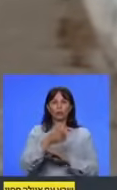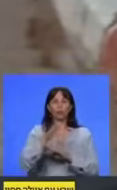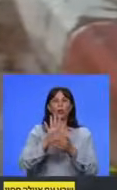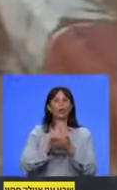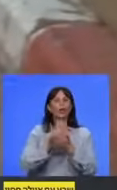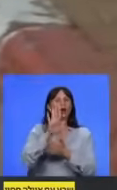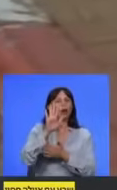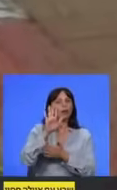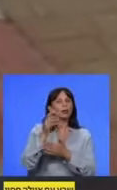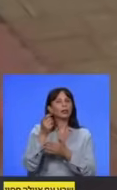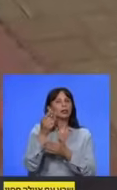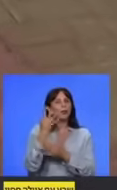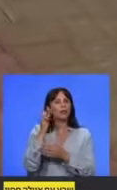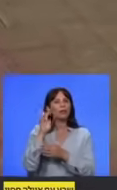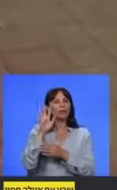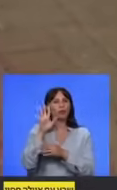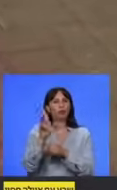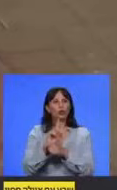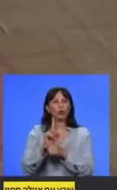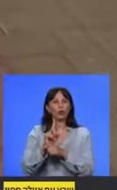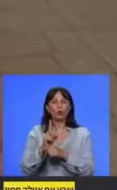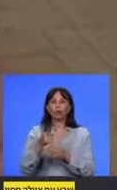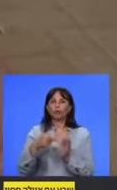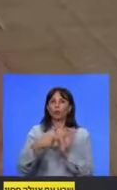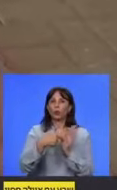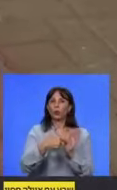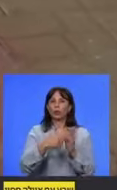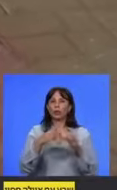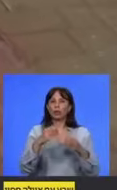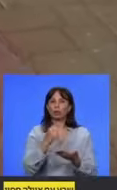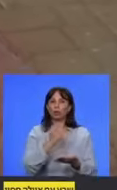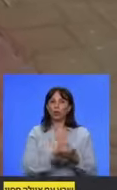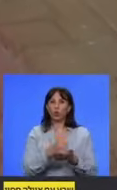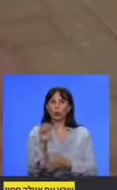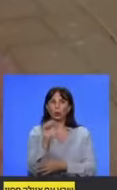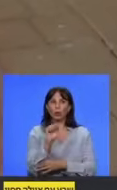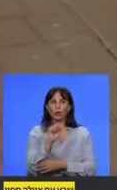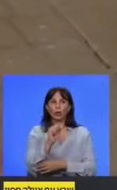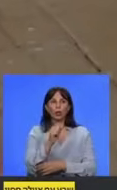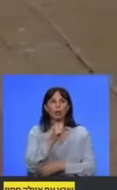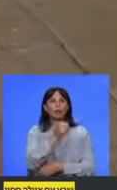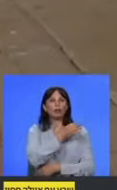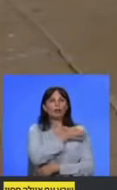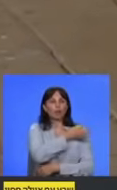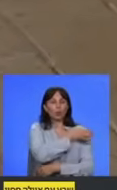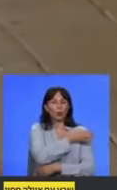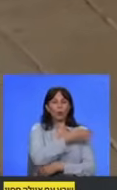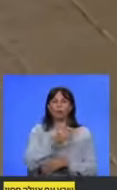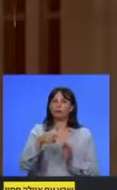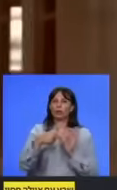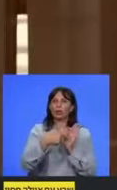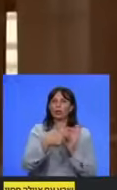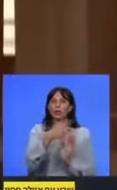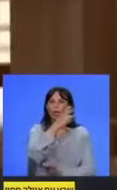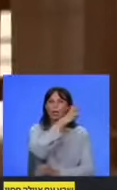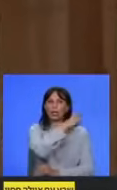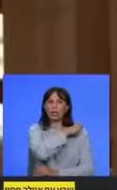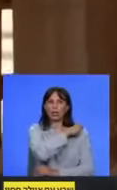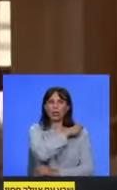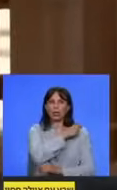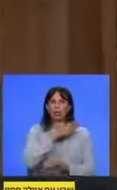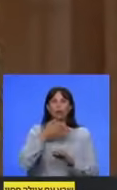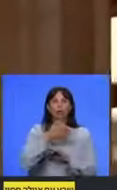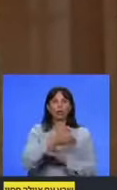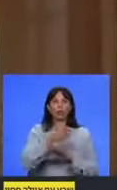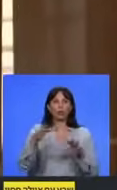לערך, בכניסה הציג הנאשם רישיון נהיגה, וסגן אלוף א' הציג תעודת קצין. הם נכנסו